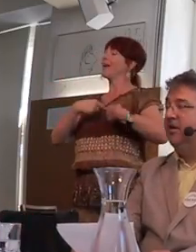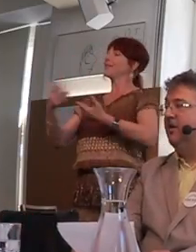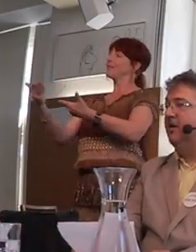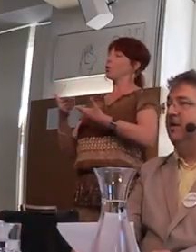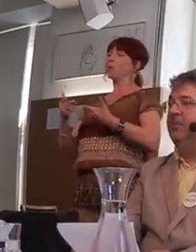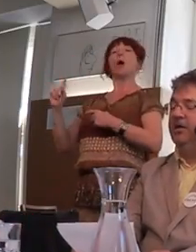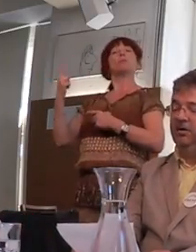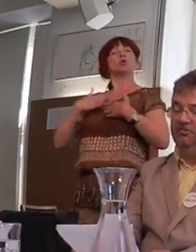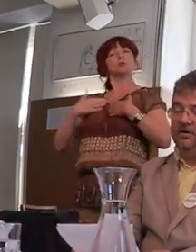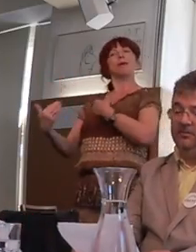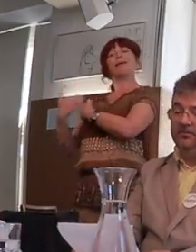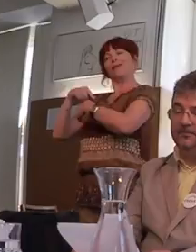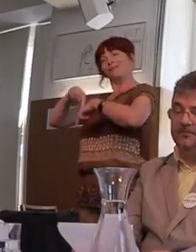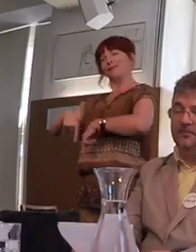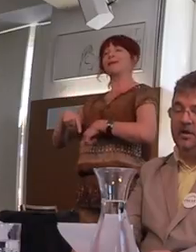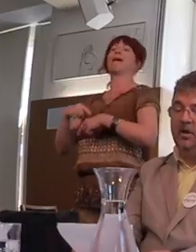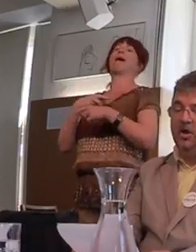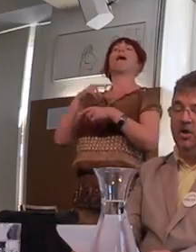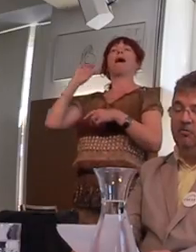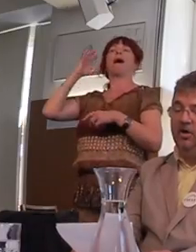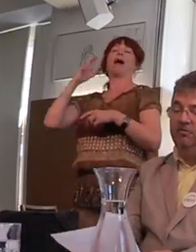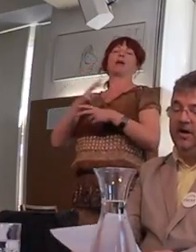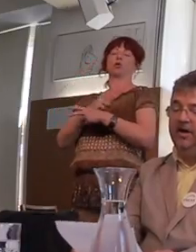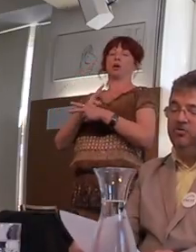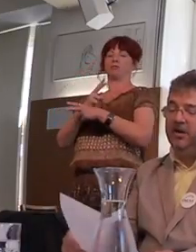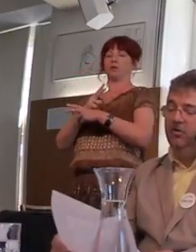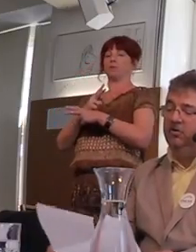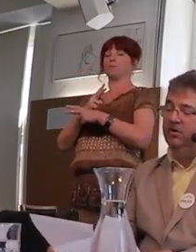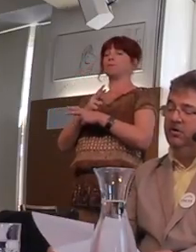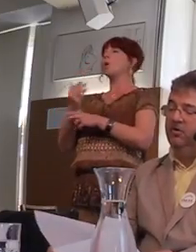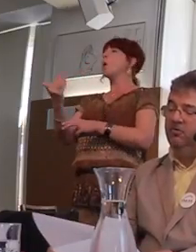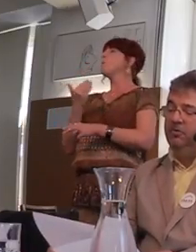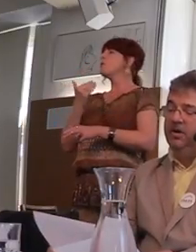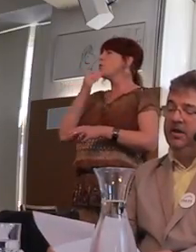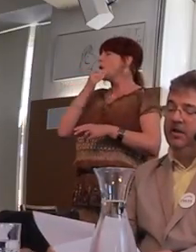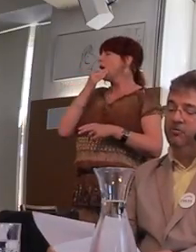Gäste hier im Radiocafé. Vor der Fragestellung